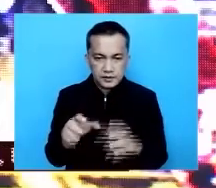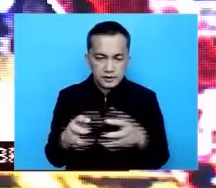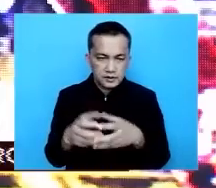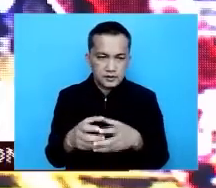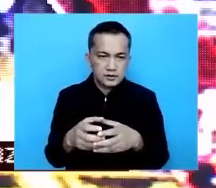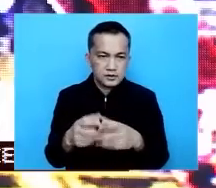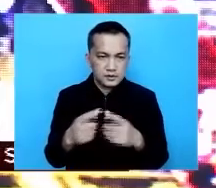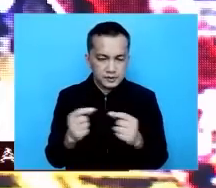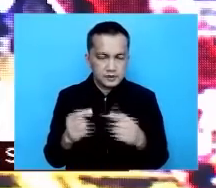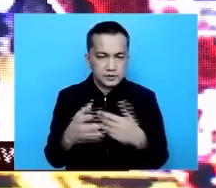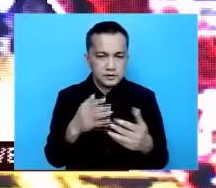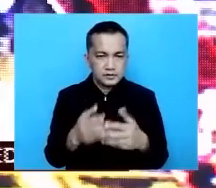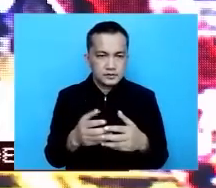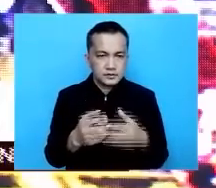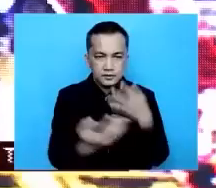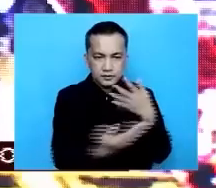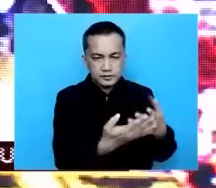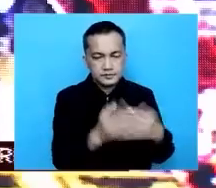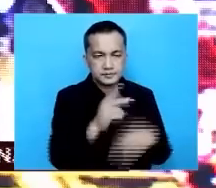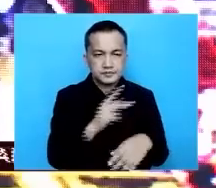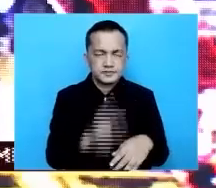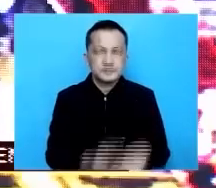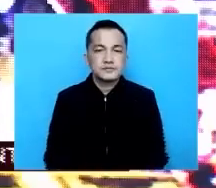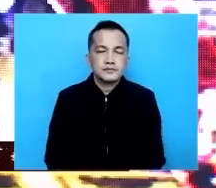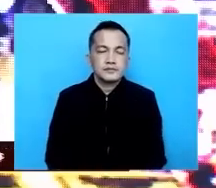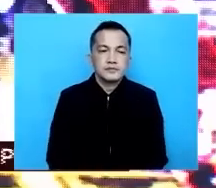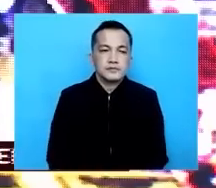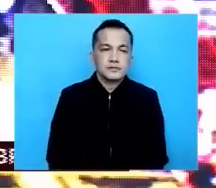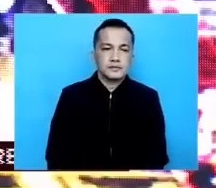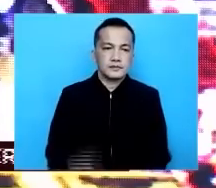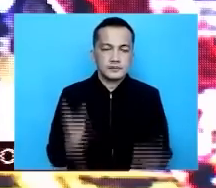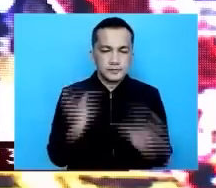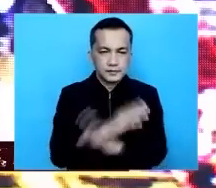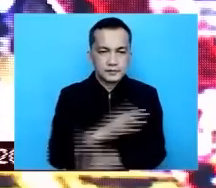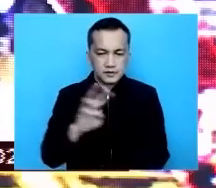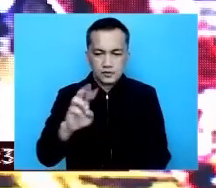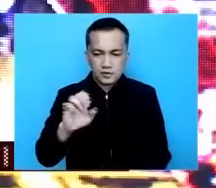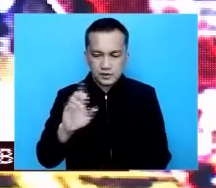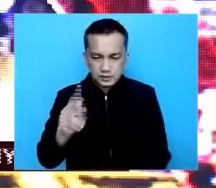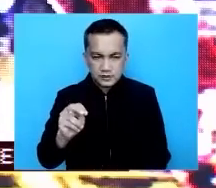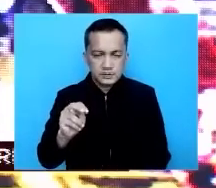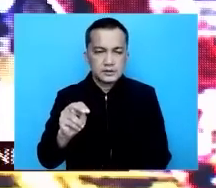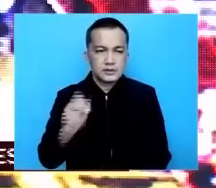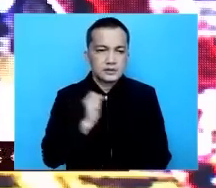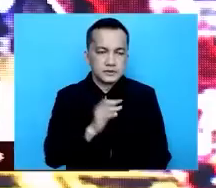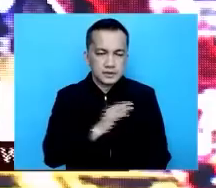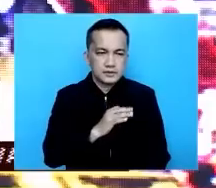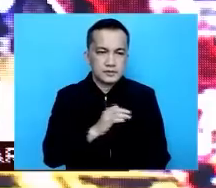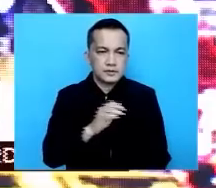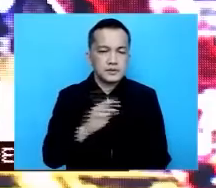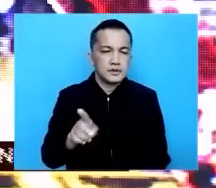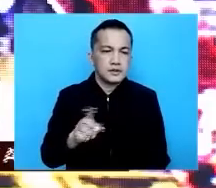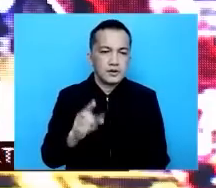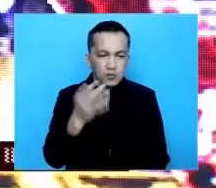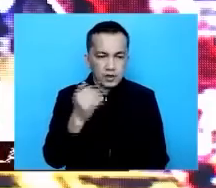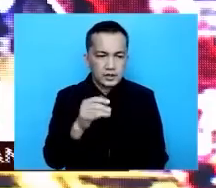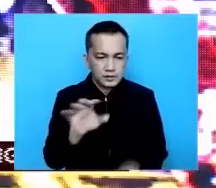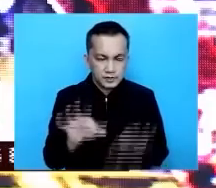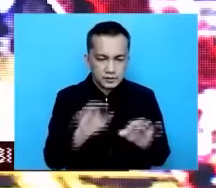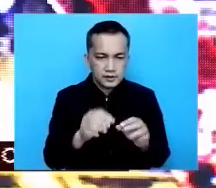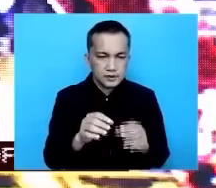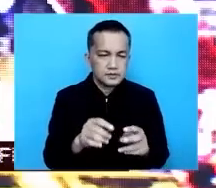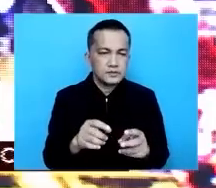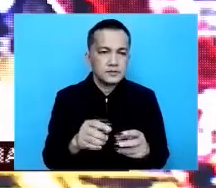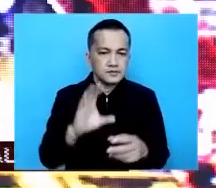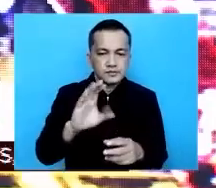sa Pilipinas. Binalta na rin ng warden at tauhan ng Bureau of Immigration Detention Facility matapos makumpiska ang ilang cellphone mula sa